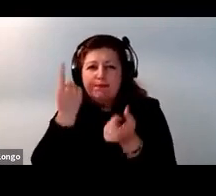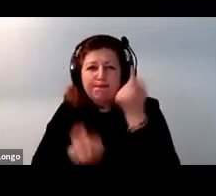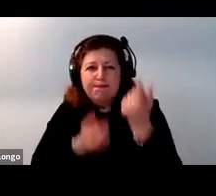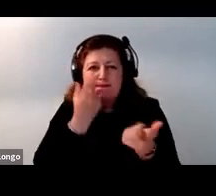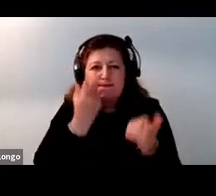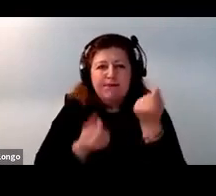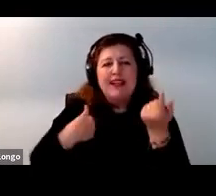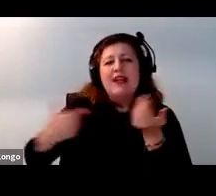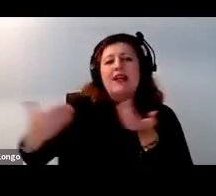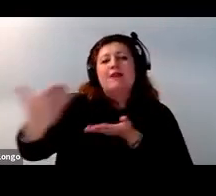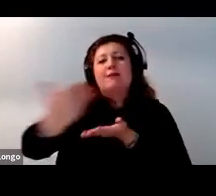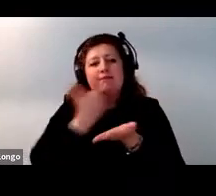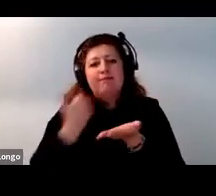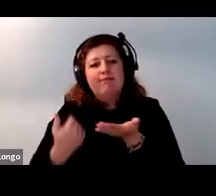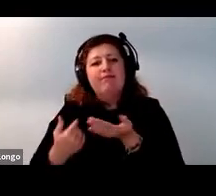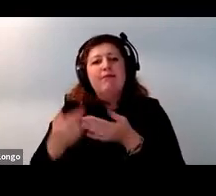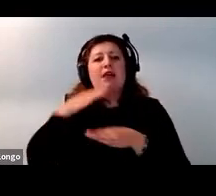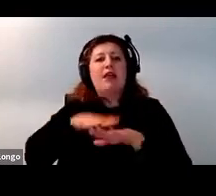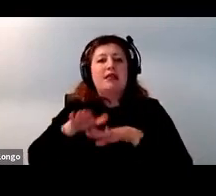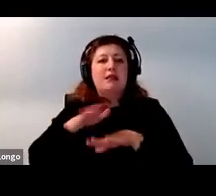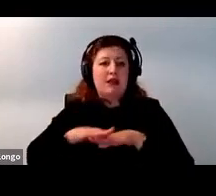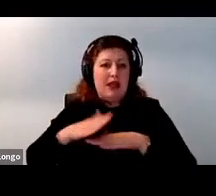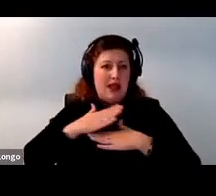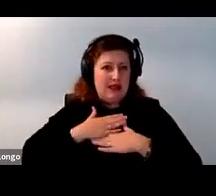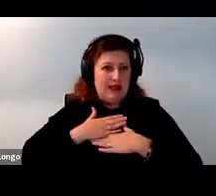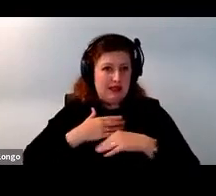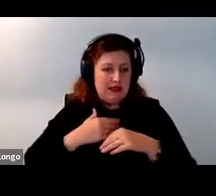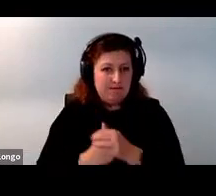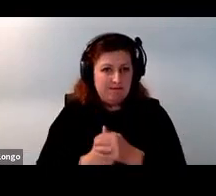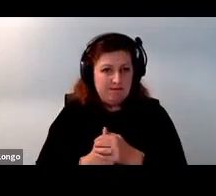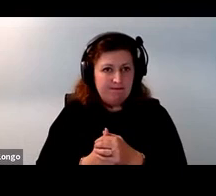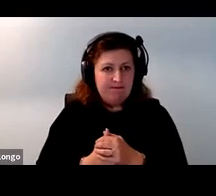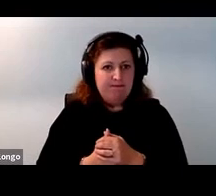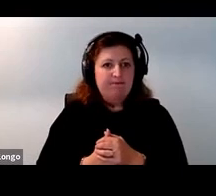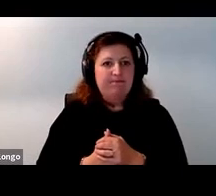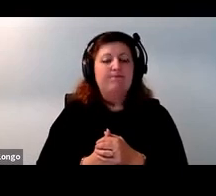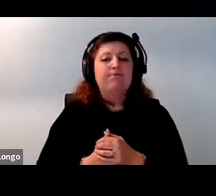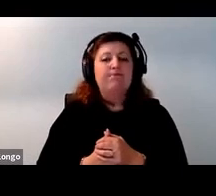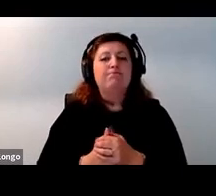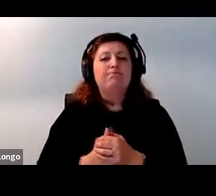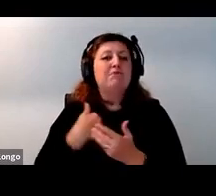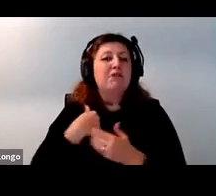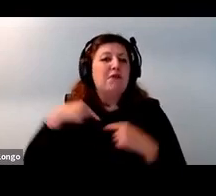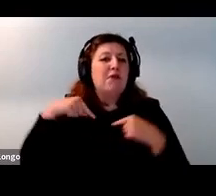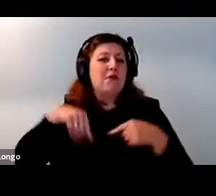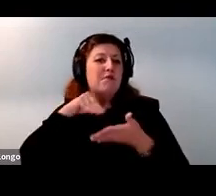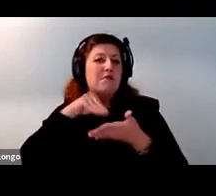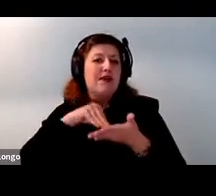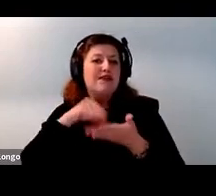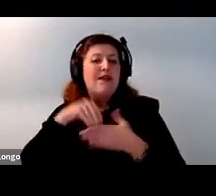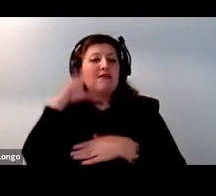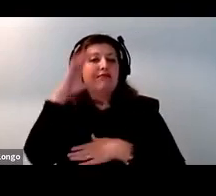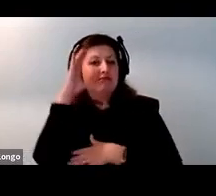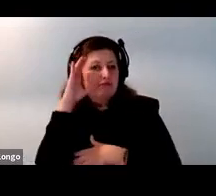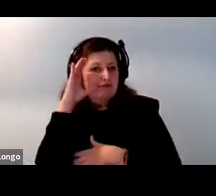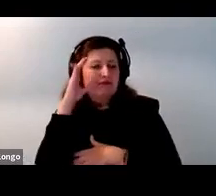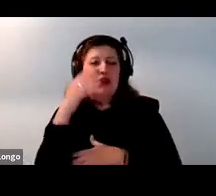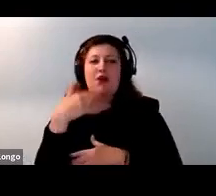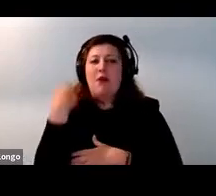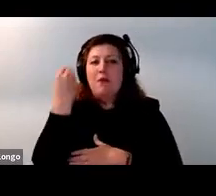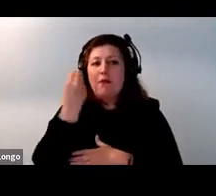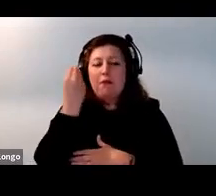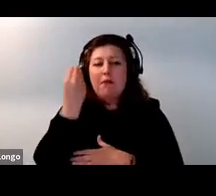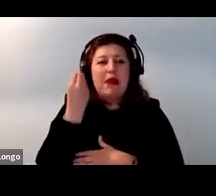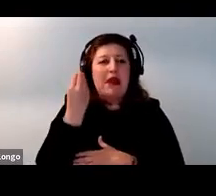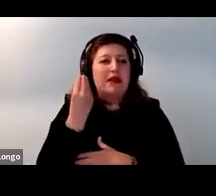stato qui ben volentieri a sentirvi, perché lo trovo assolutamente positivo.